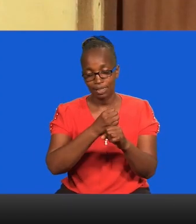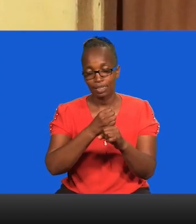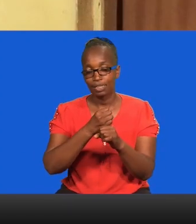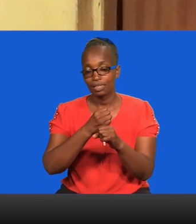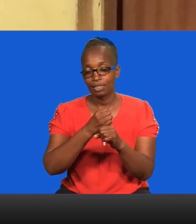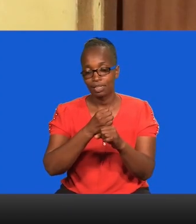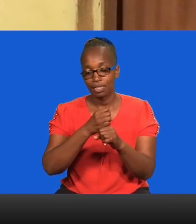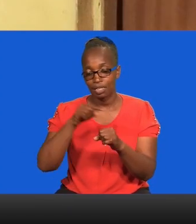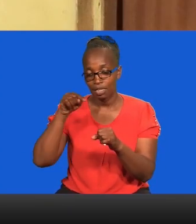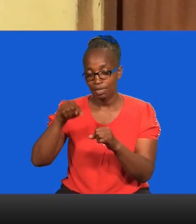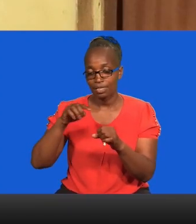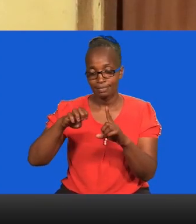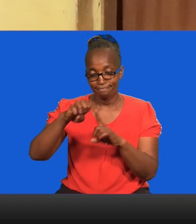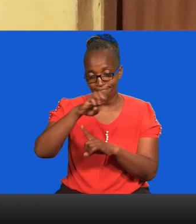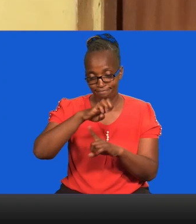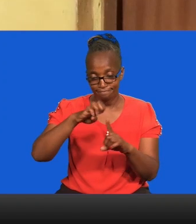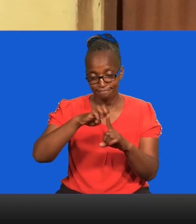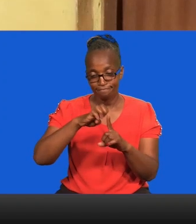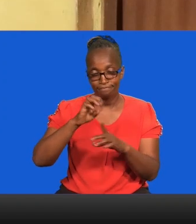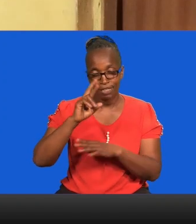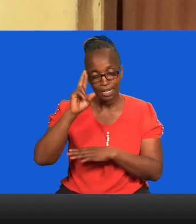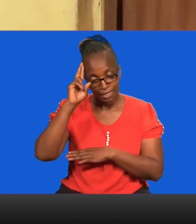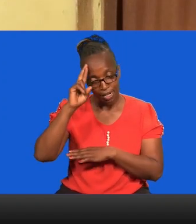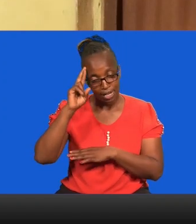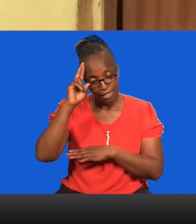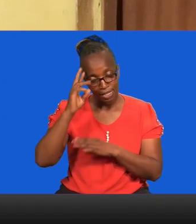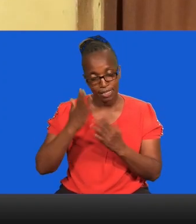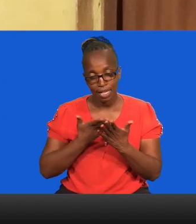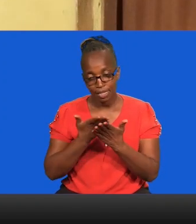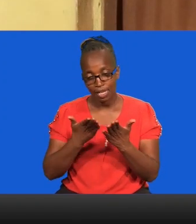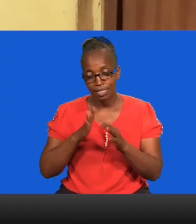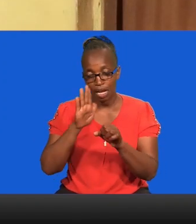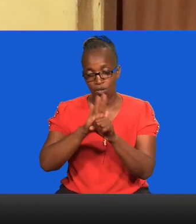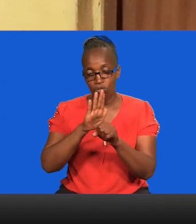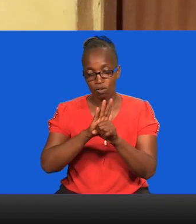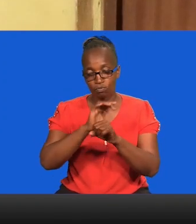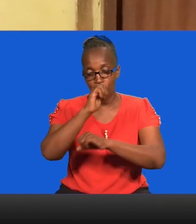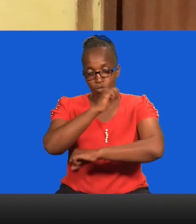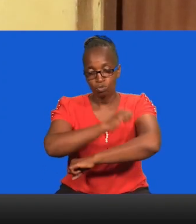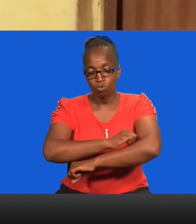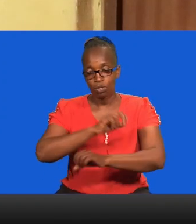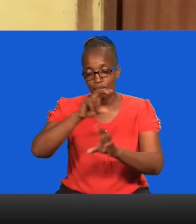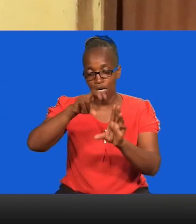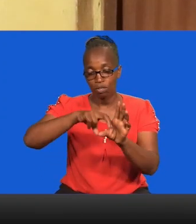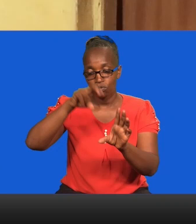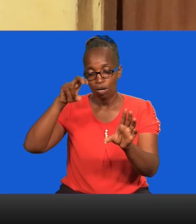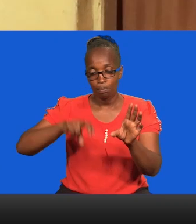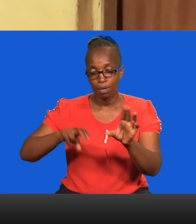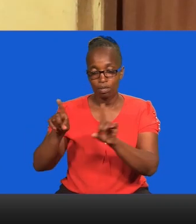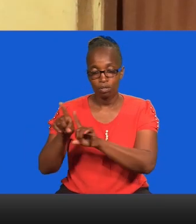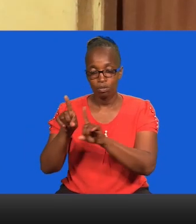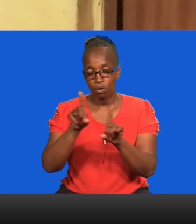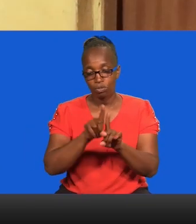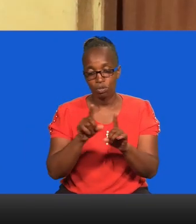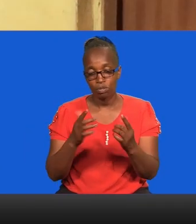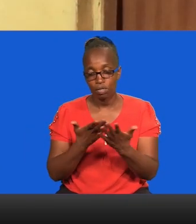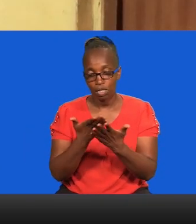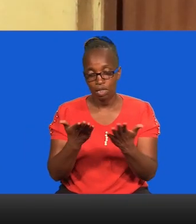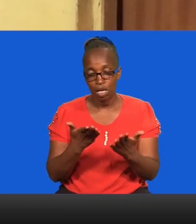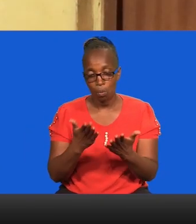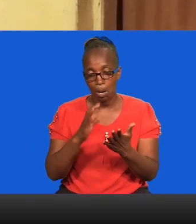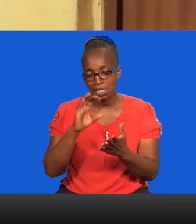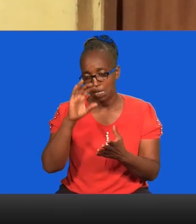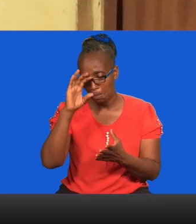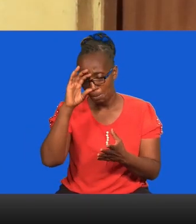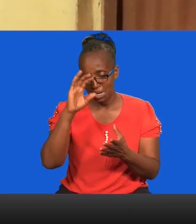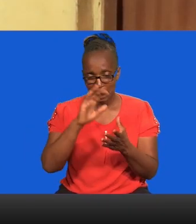there was increased number of adolescent pregnancies and school dropout. And also there were myths and